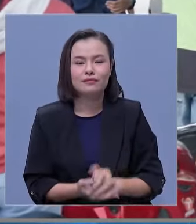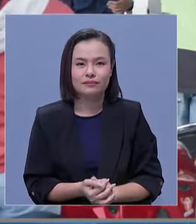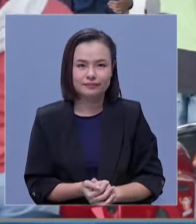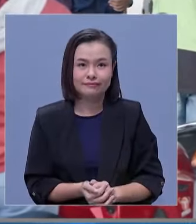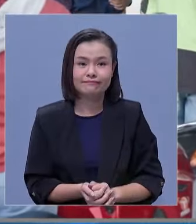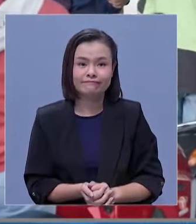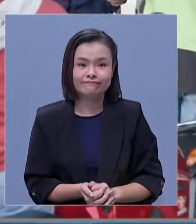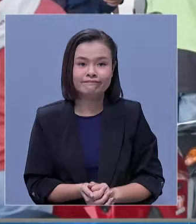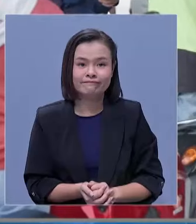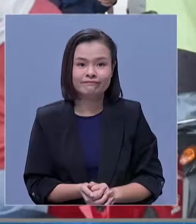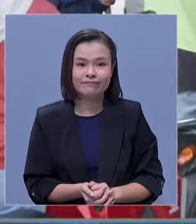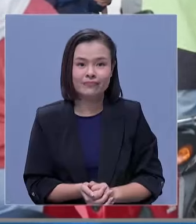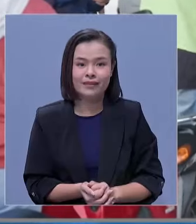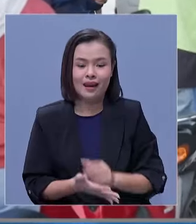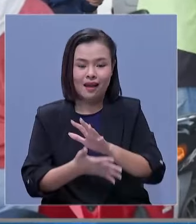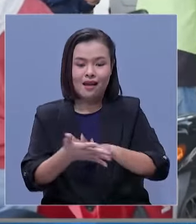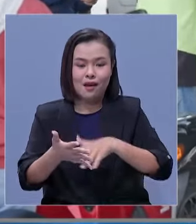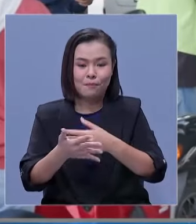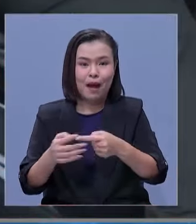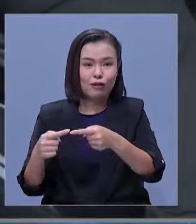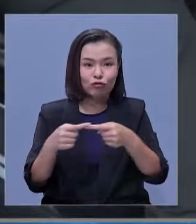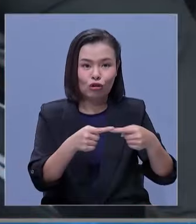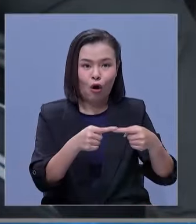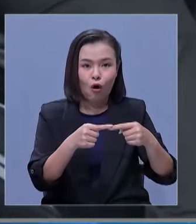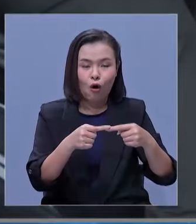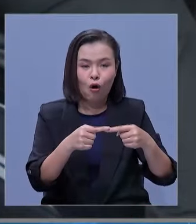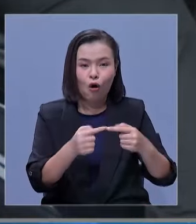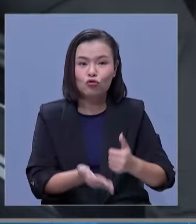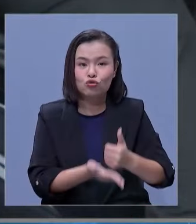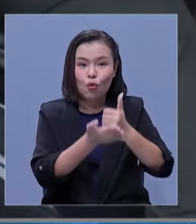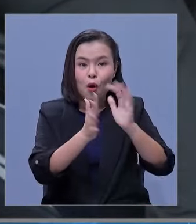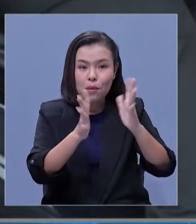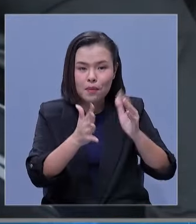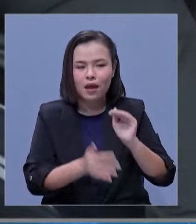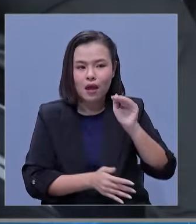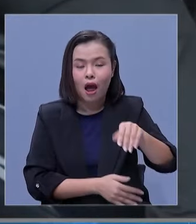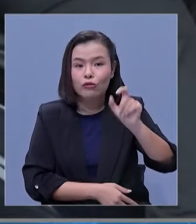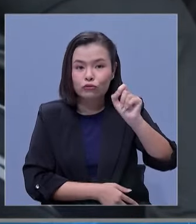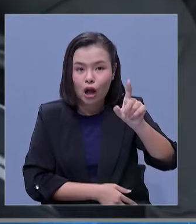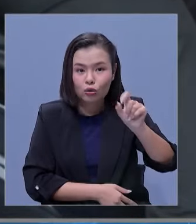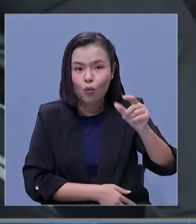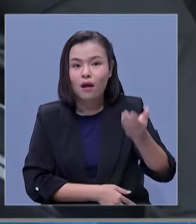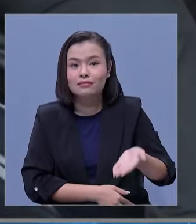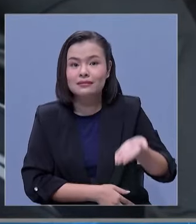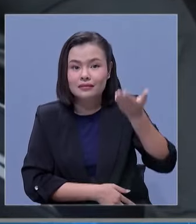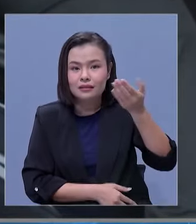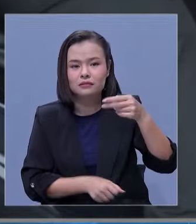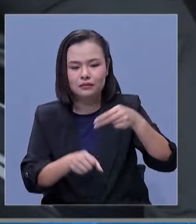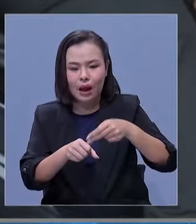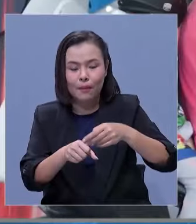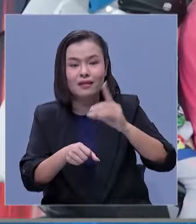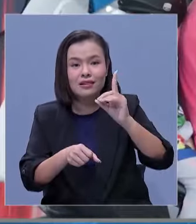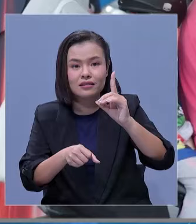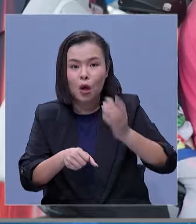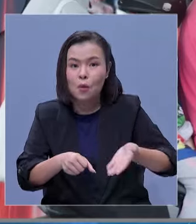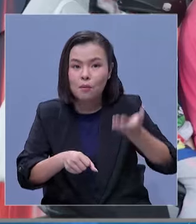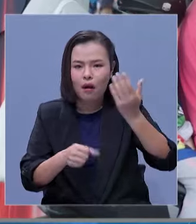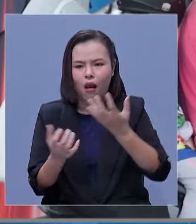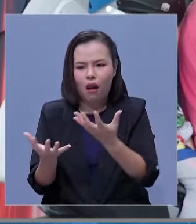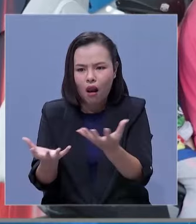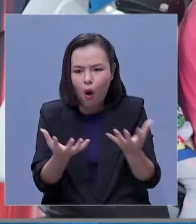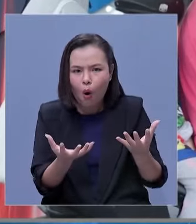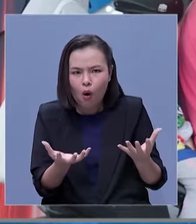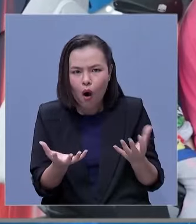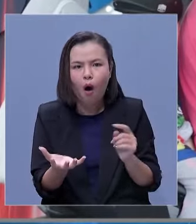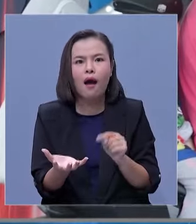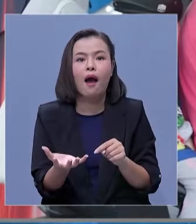ถ้าไม่มีการต่อมาตรการค่าทางด่วนก็ขึ้นค่ะค่าน้ำมันดีเซลก็ขึ้นโอเออราคาสินค้าอื่นๆล่ะ